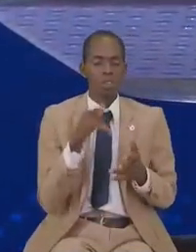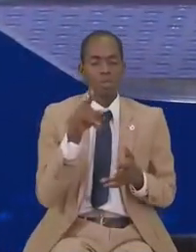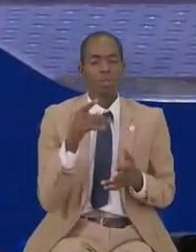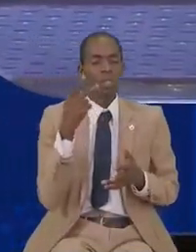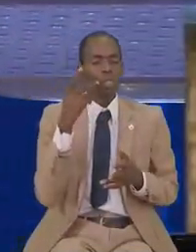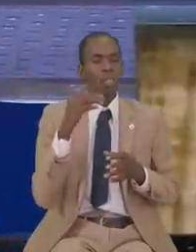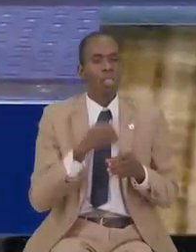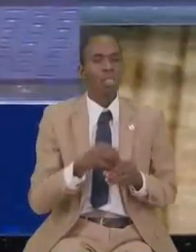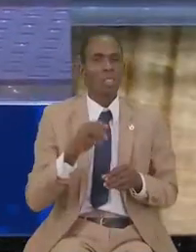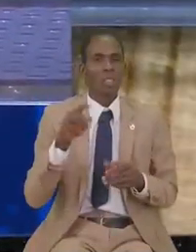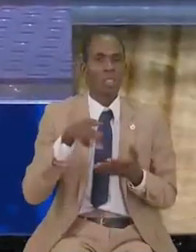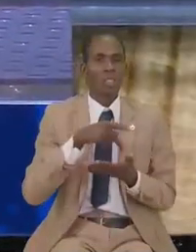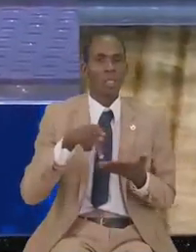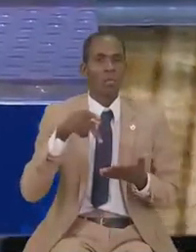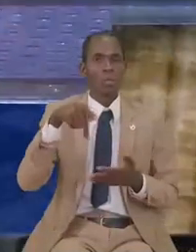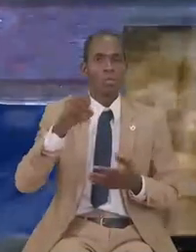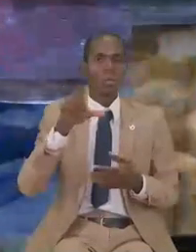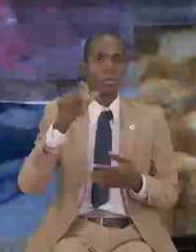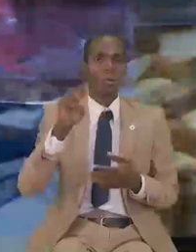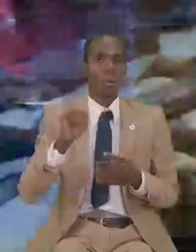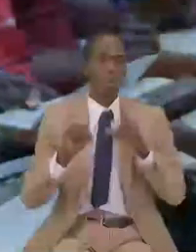psaume 137,